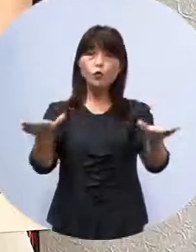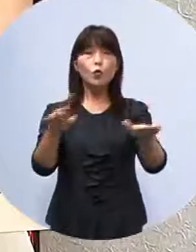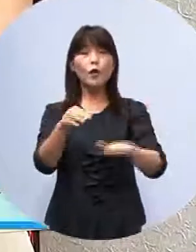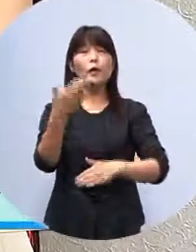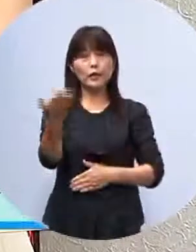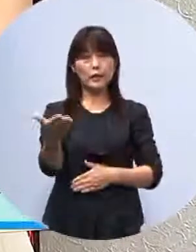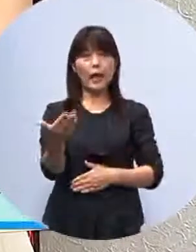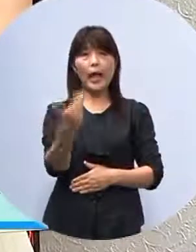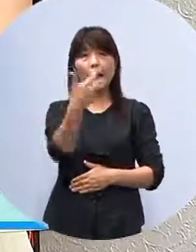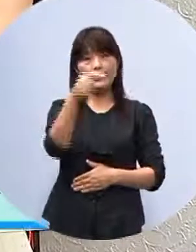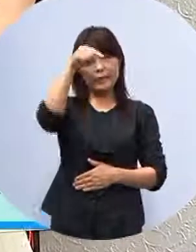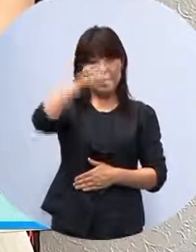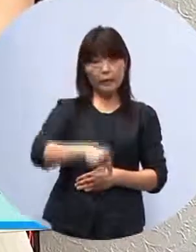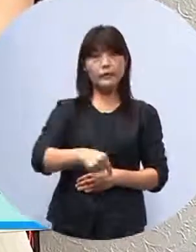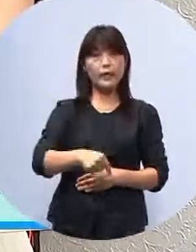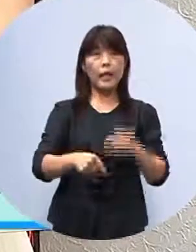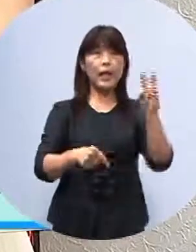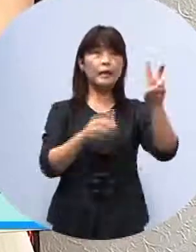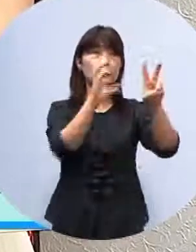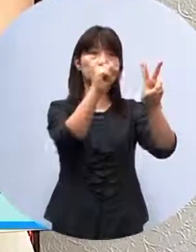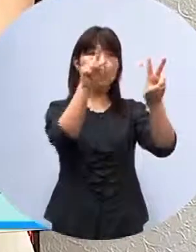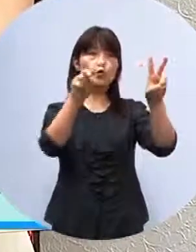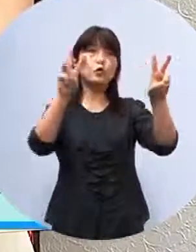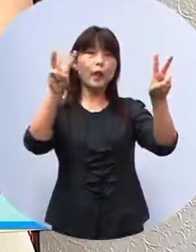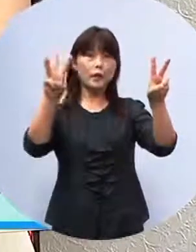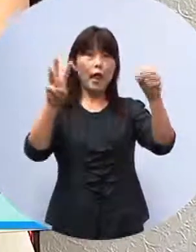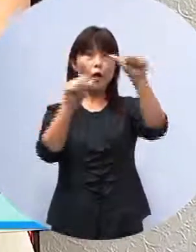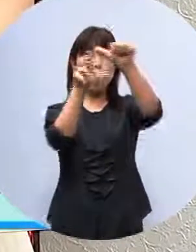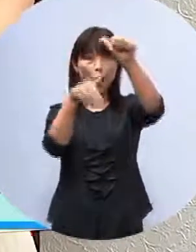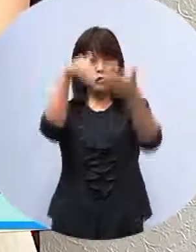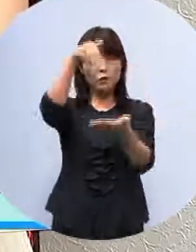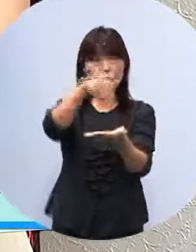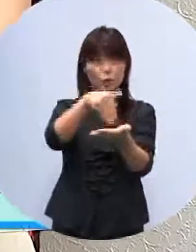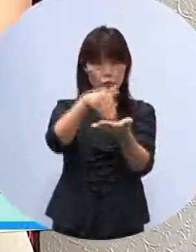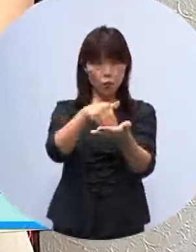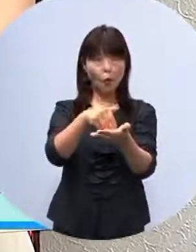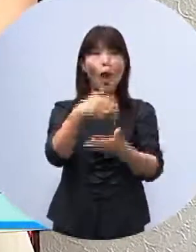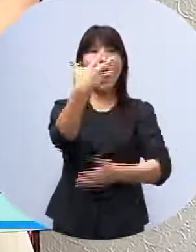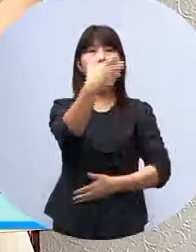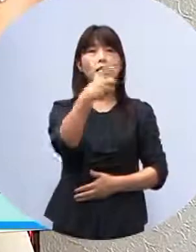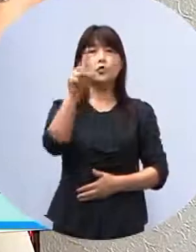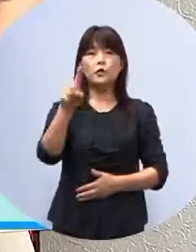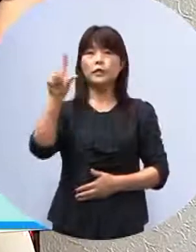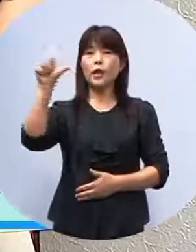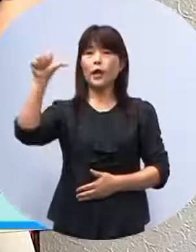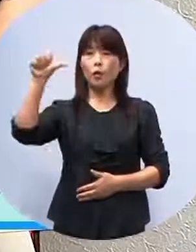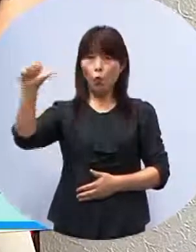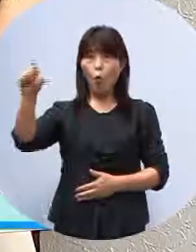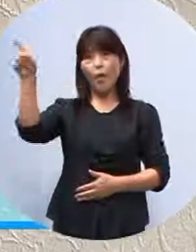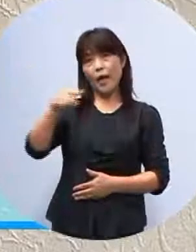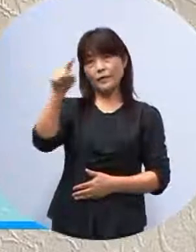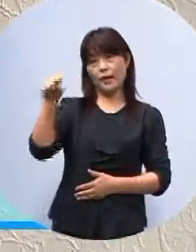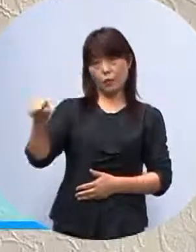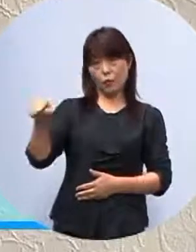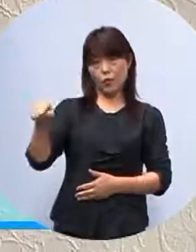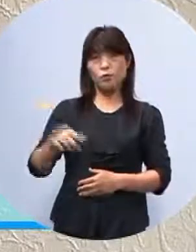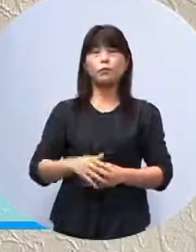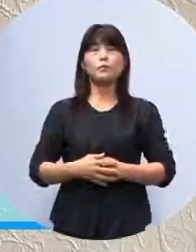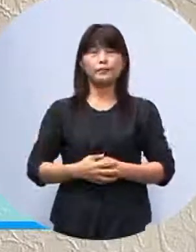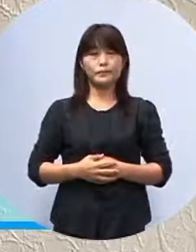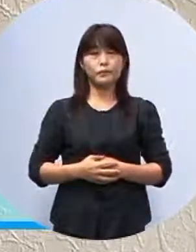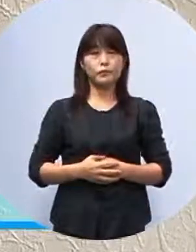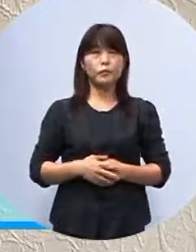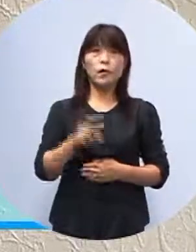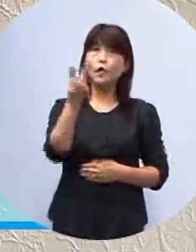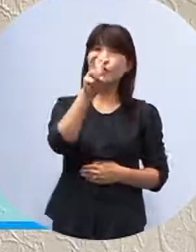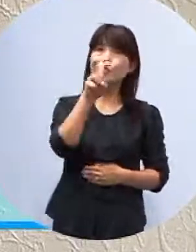い、藤沢市内で2013年5月末現在の設置率は 81.5% です。 はい、ということ